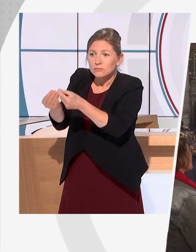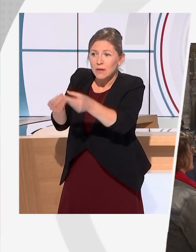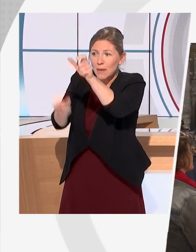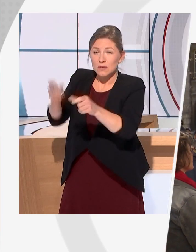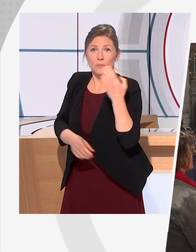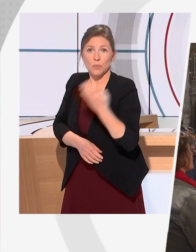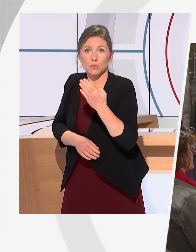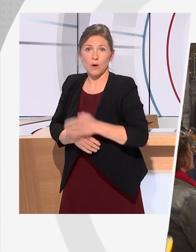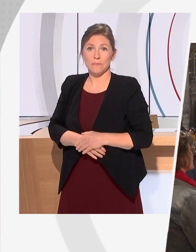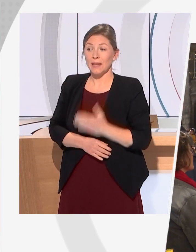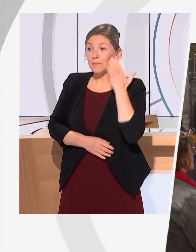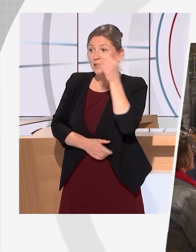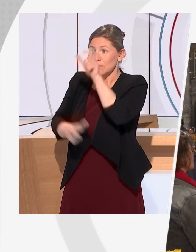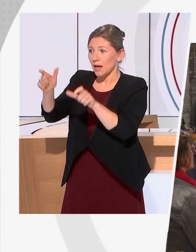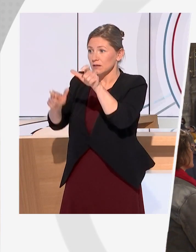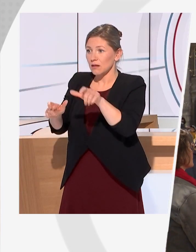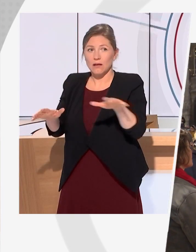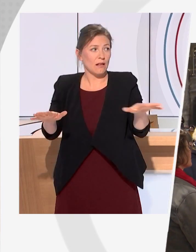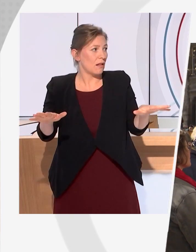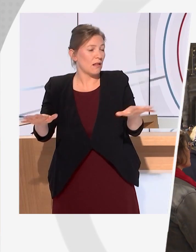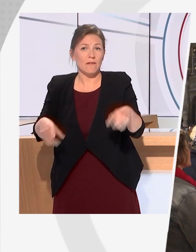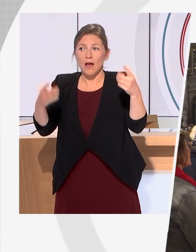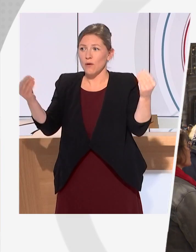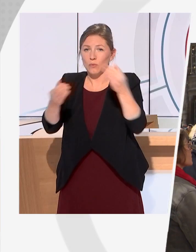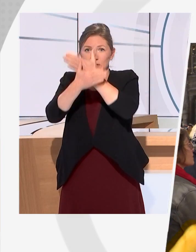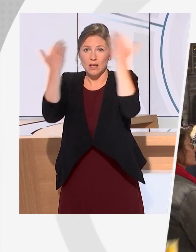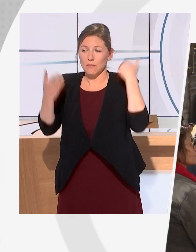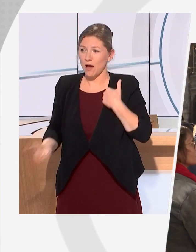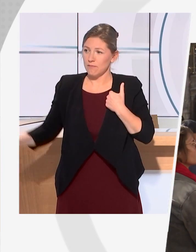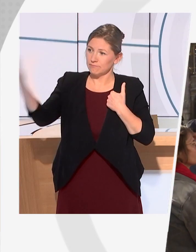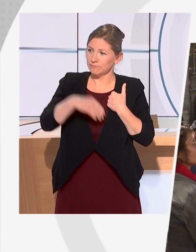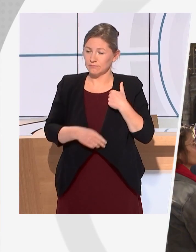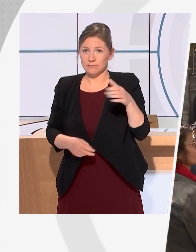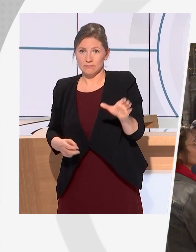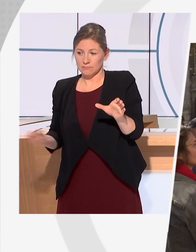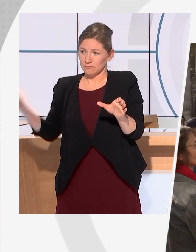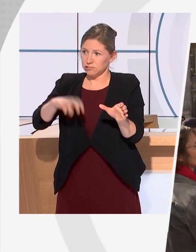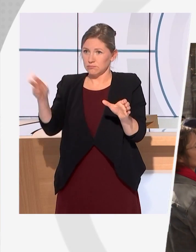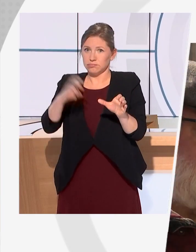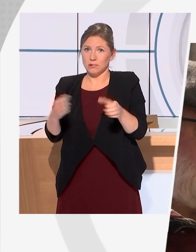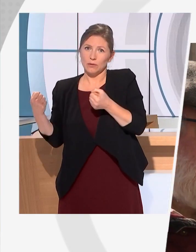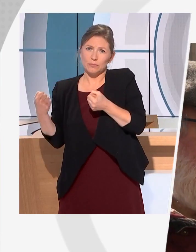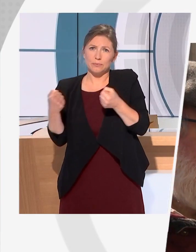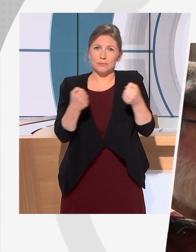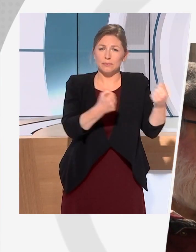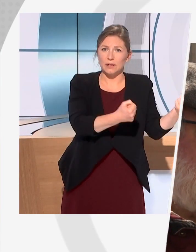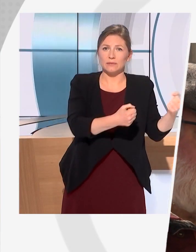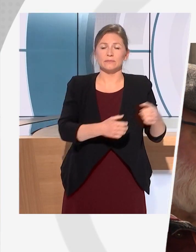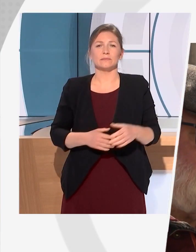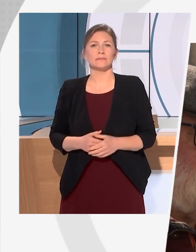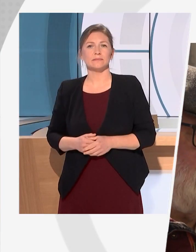ukrainien, et revenir avec des personnes qui n'ont nulle part où aller, qui sont actuellement le long des frontières ukrainiennes.